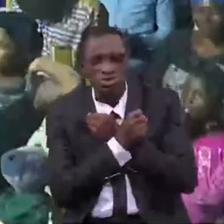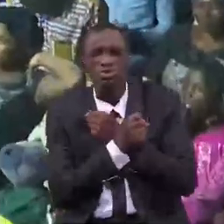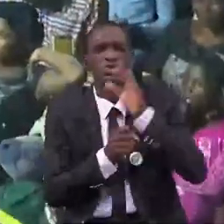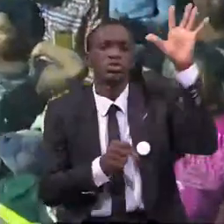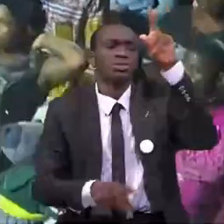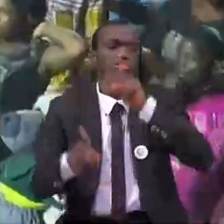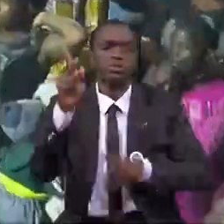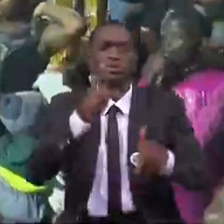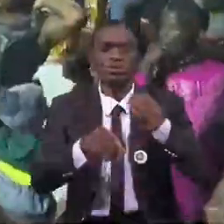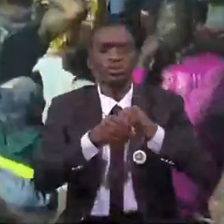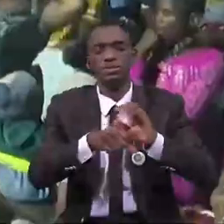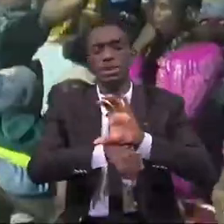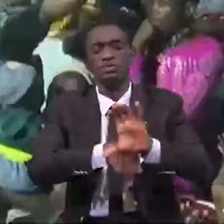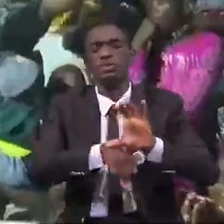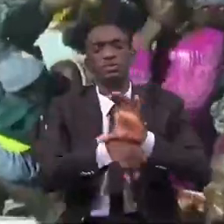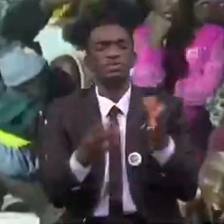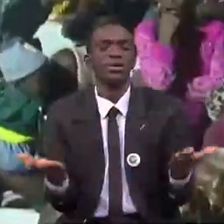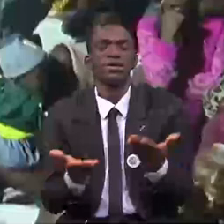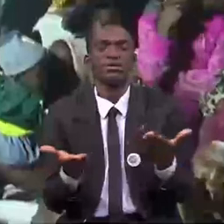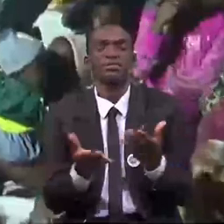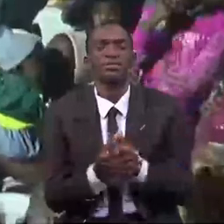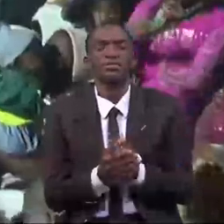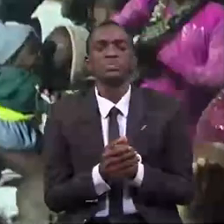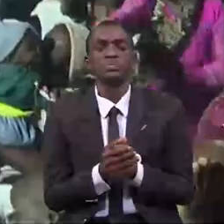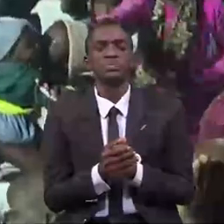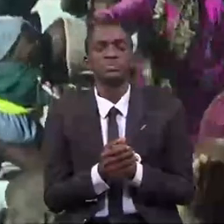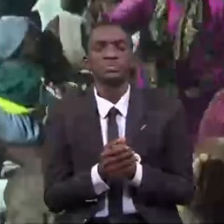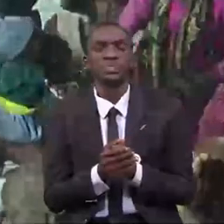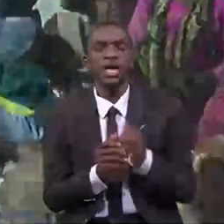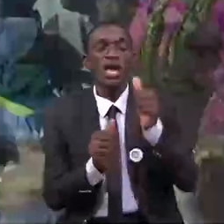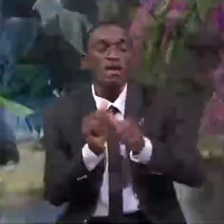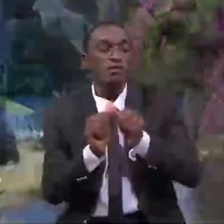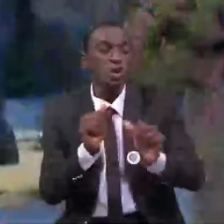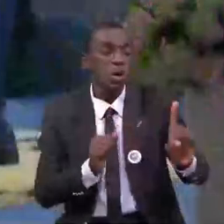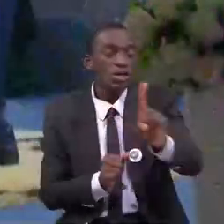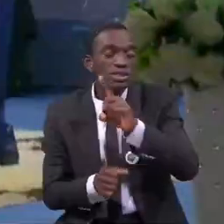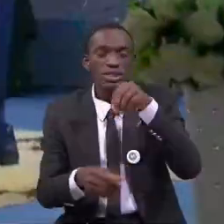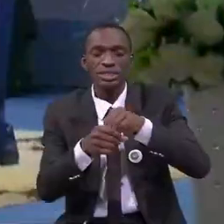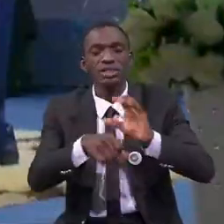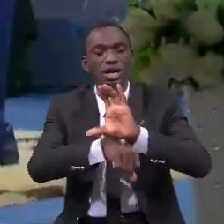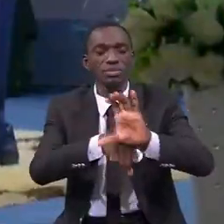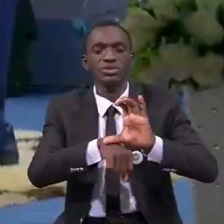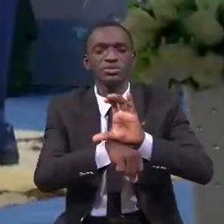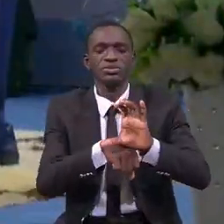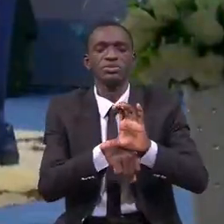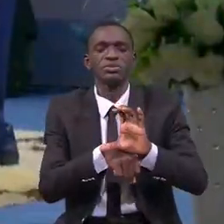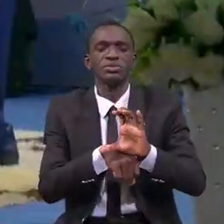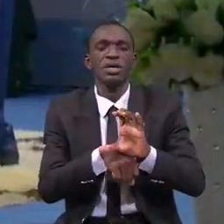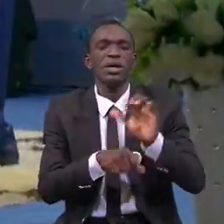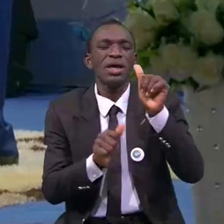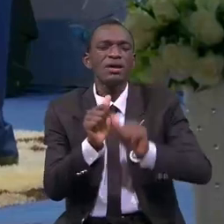nom tu aimes ton peuple au Cameroun tout le monde au